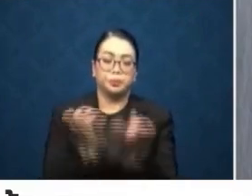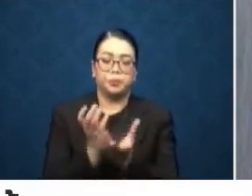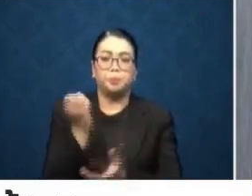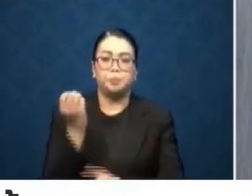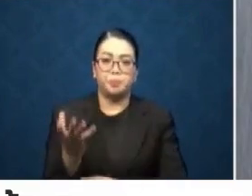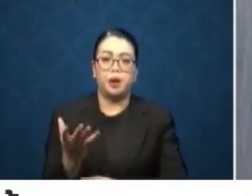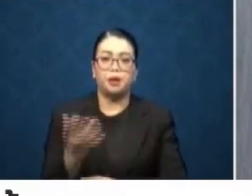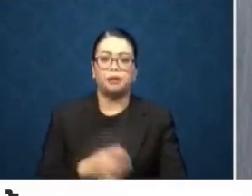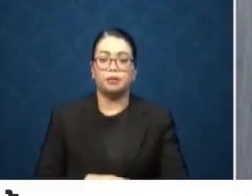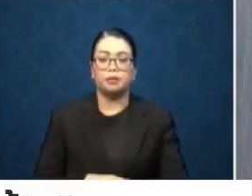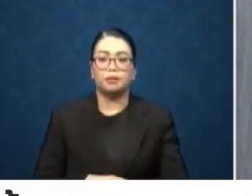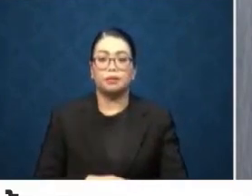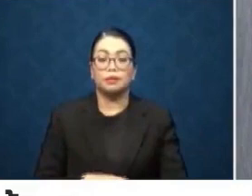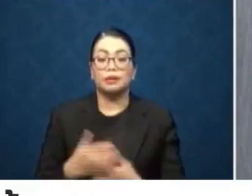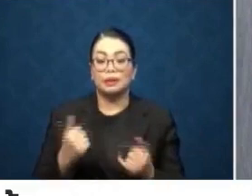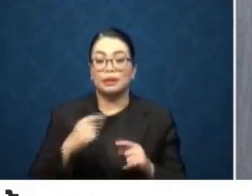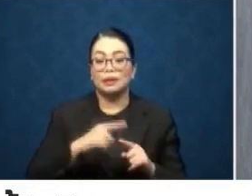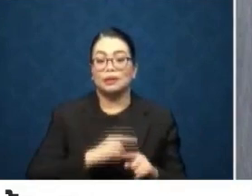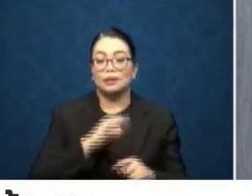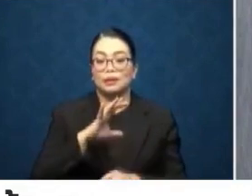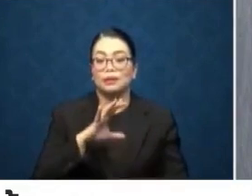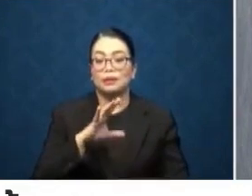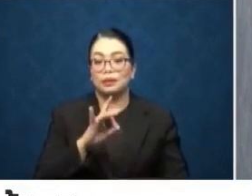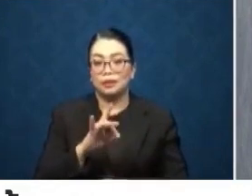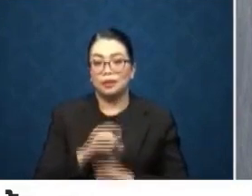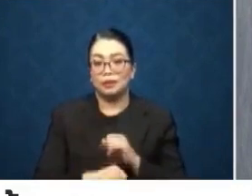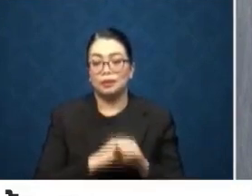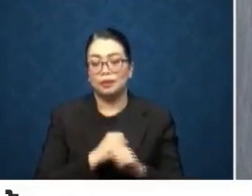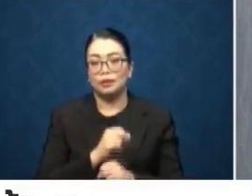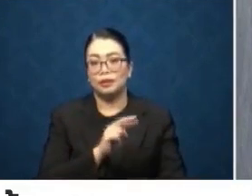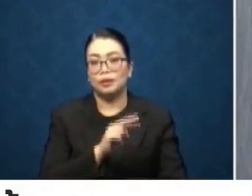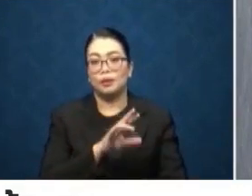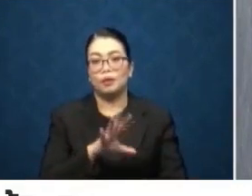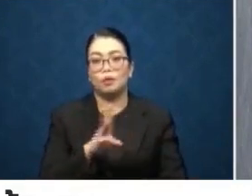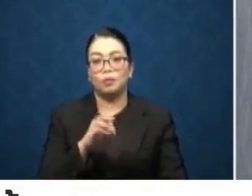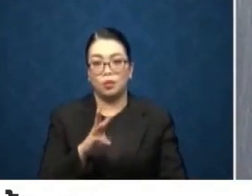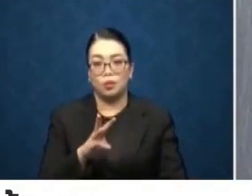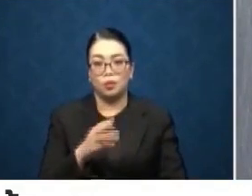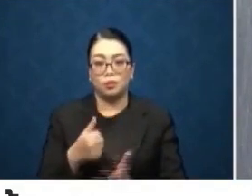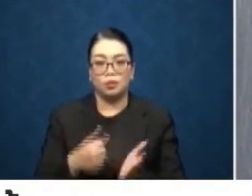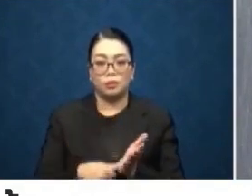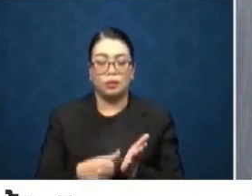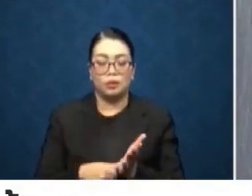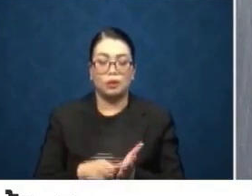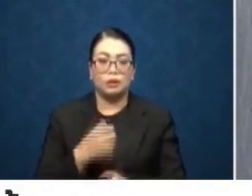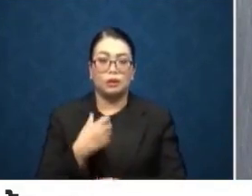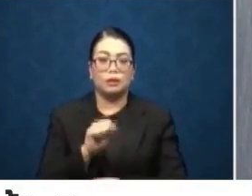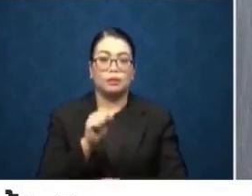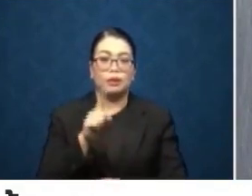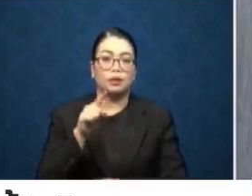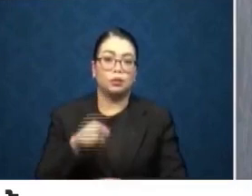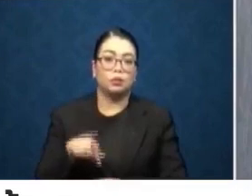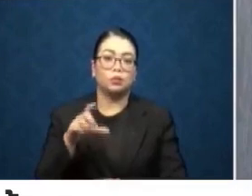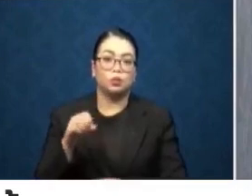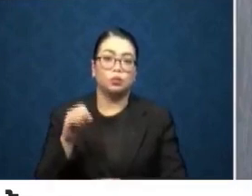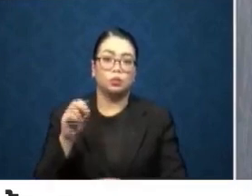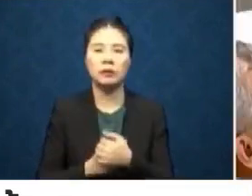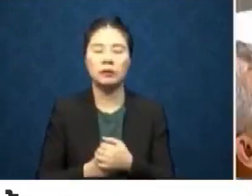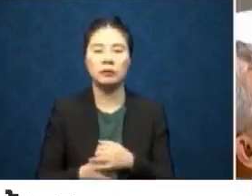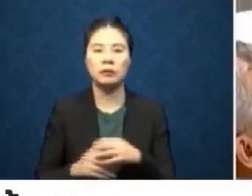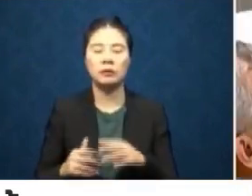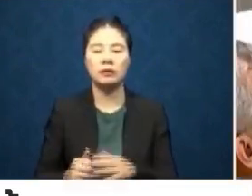ภาครัฐเพื่อพัฒนาทรัพยากรมนุษย์นะฮะฟังเสียงสวถล่มรัฐบาลแจกเงินหมื่น